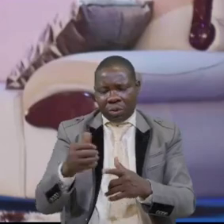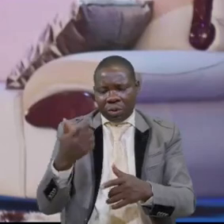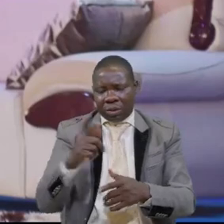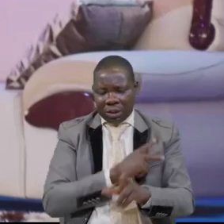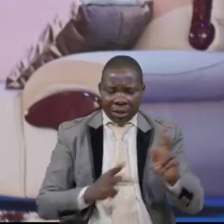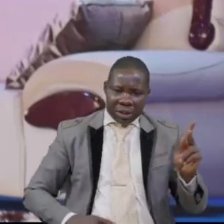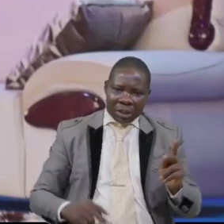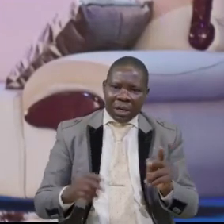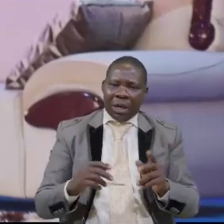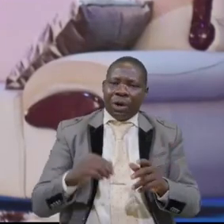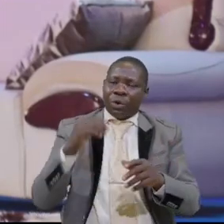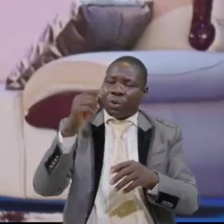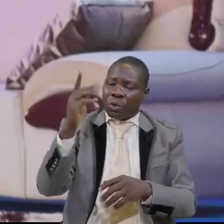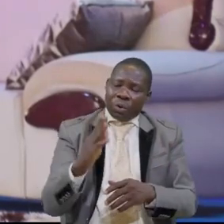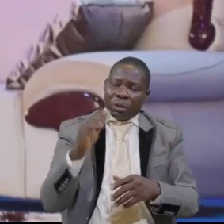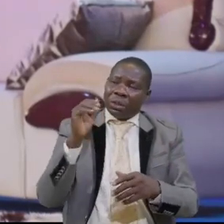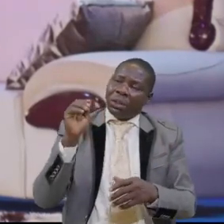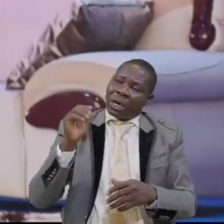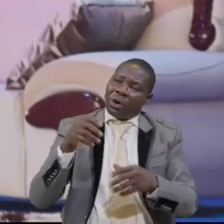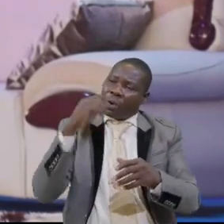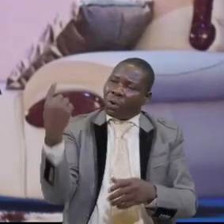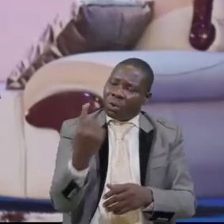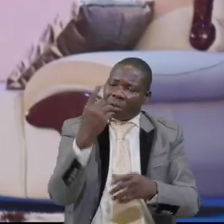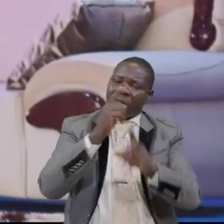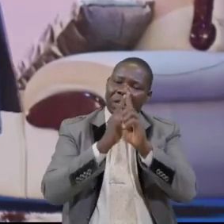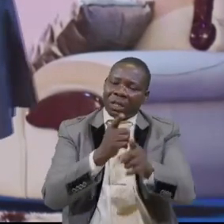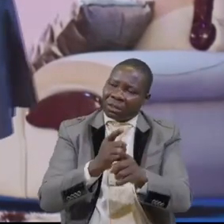Une supplication que Dieu exauce.